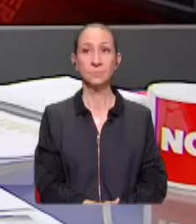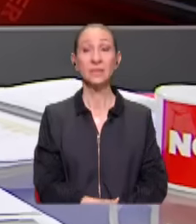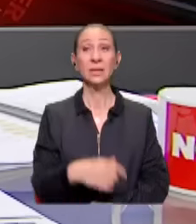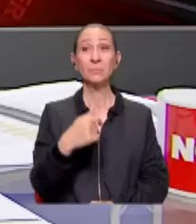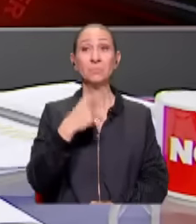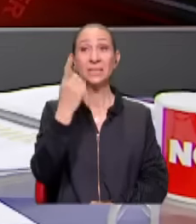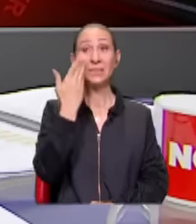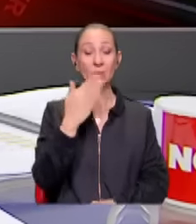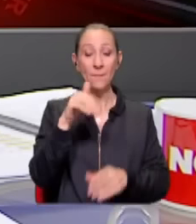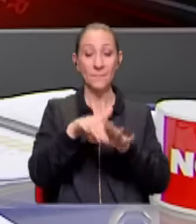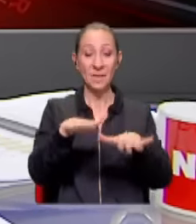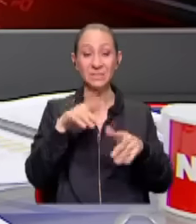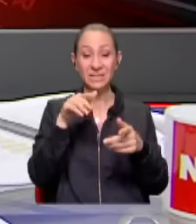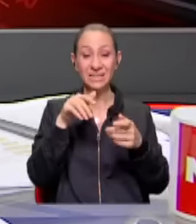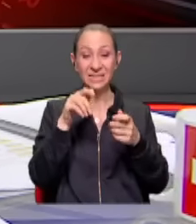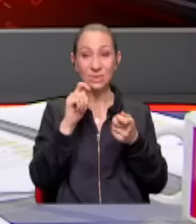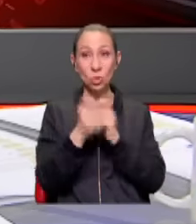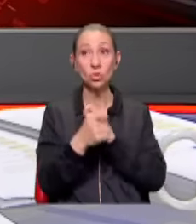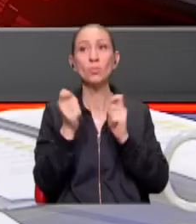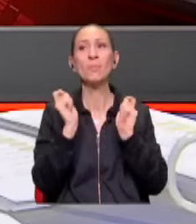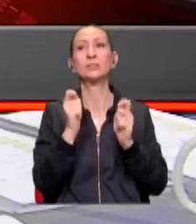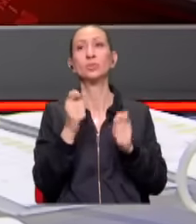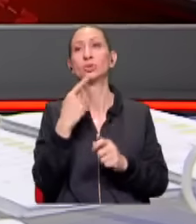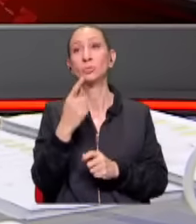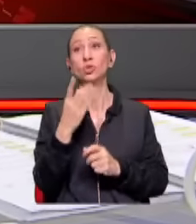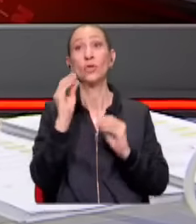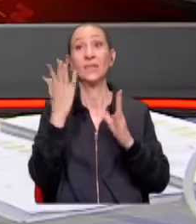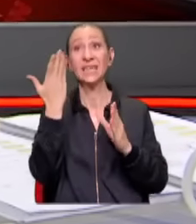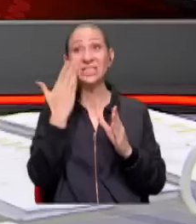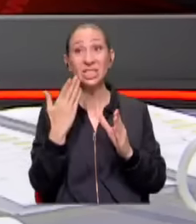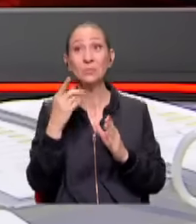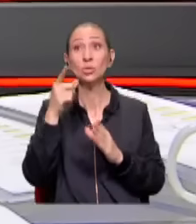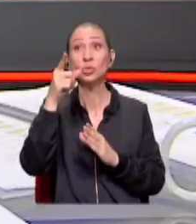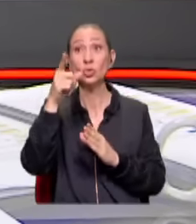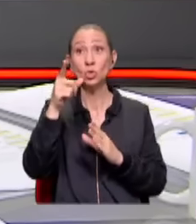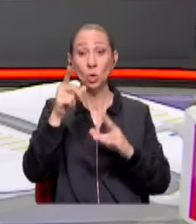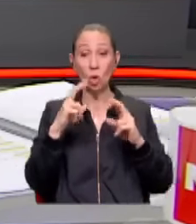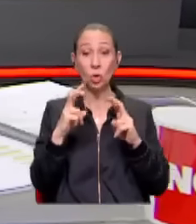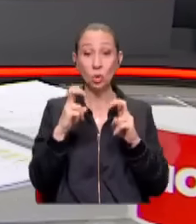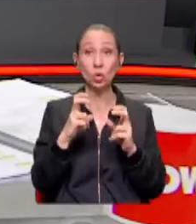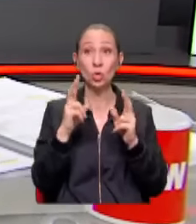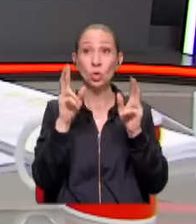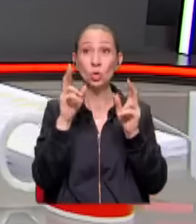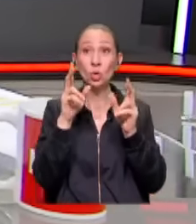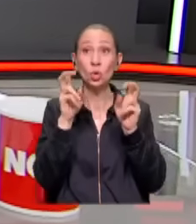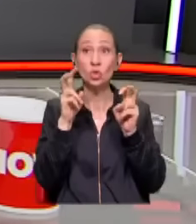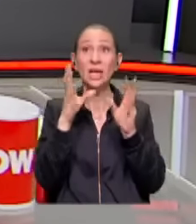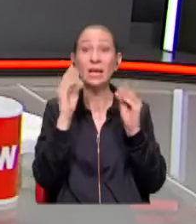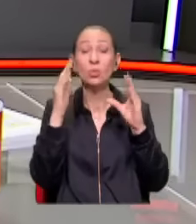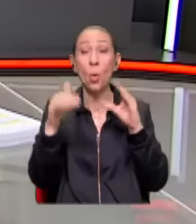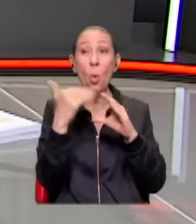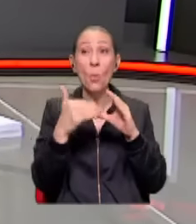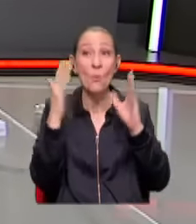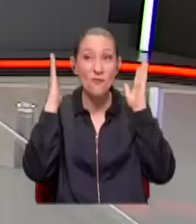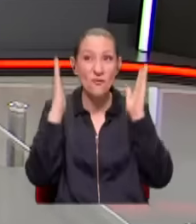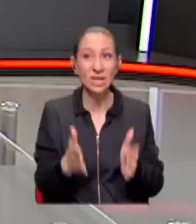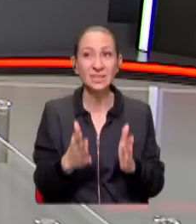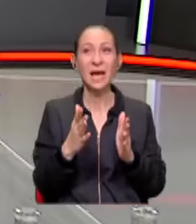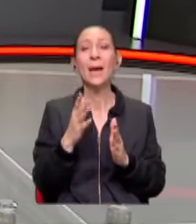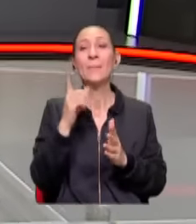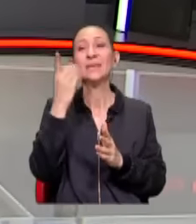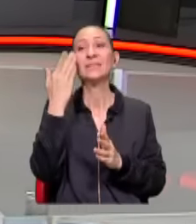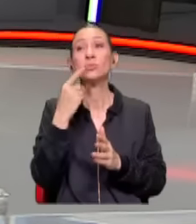Bir izleyicimiz parlamenter sisteme dönüş kaçınılmaz demiş. Pek çok izleyicimiz de şu koltuk meselesiyle ilgili inanılmaz yorumlar yapmışlar.